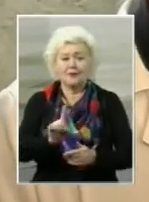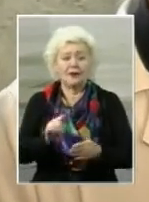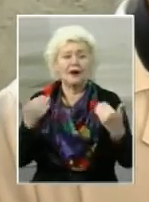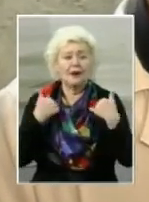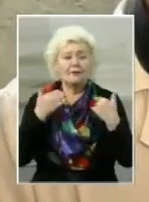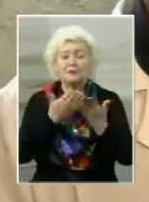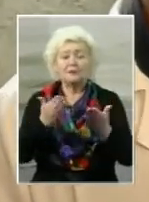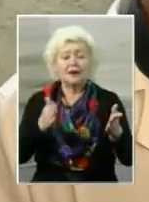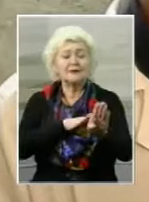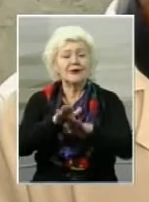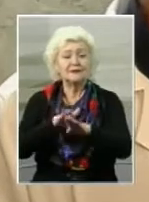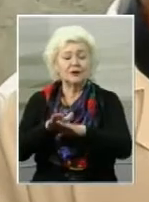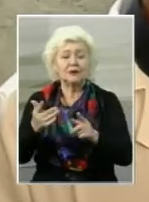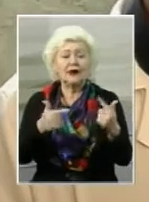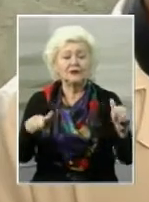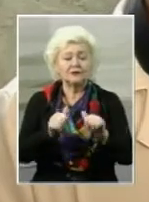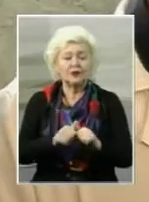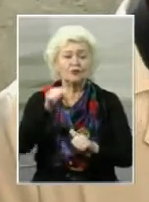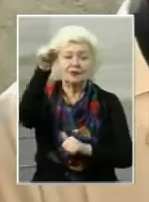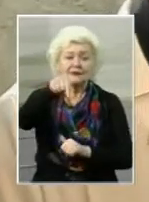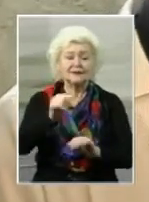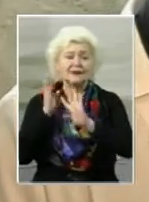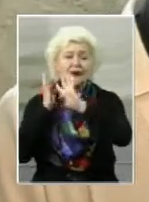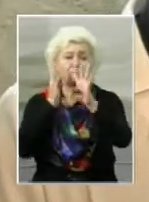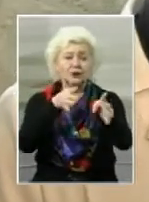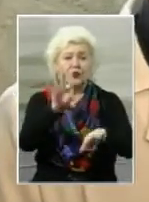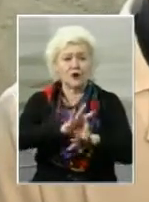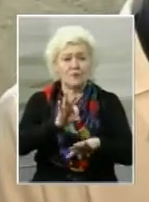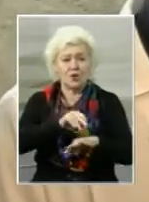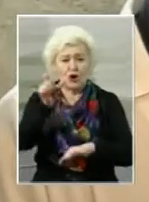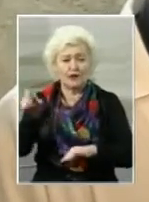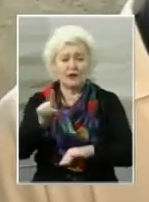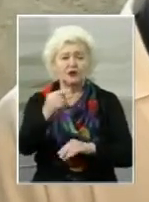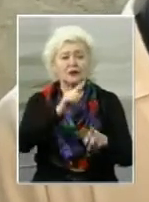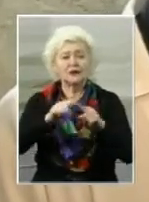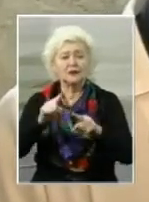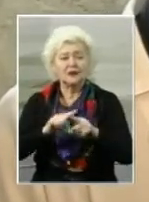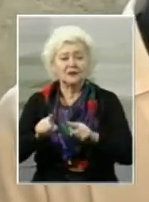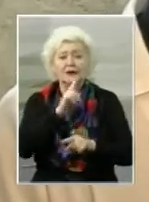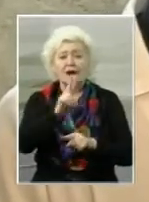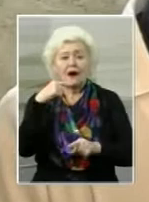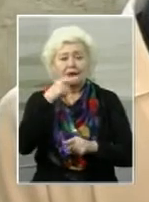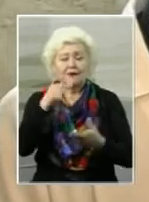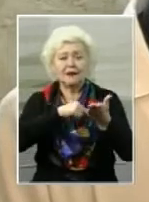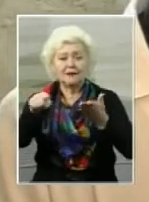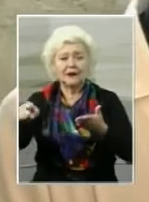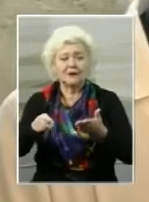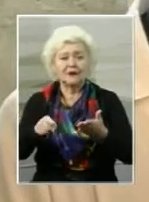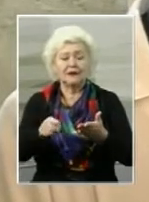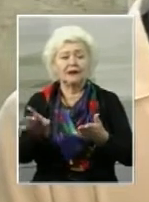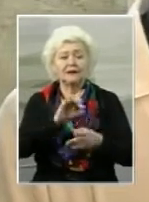мы бы не справлялись в отделении с тем потоком больных, чтобы их быстрее, как говорится, не выписать на